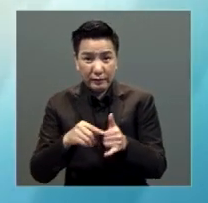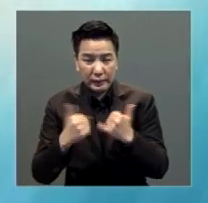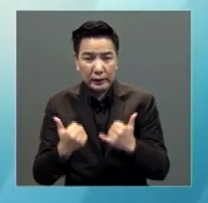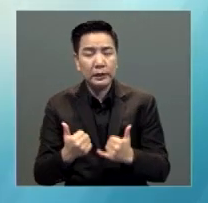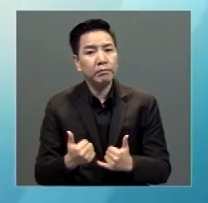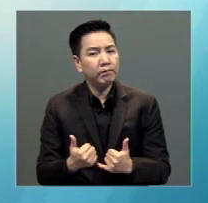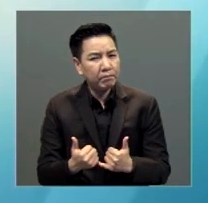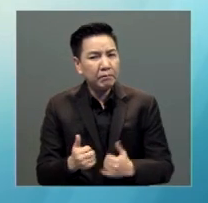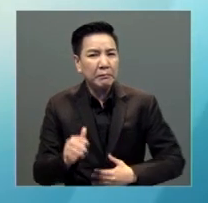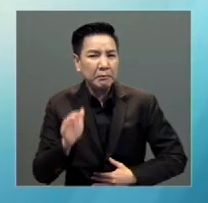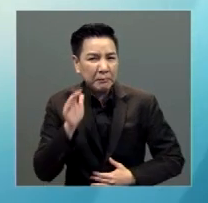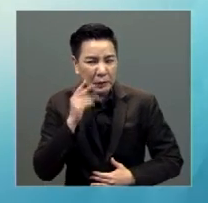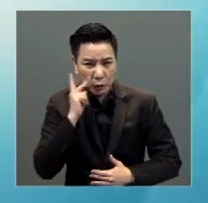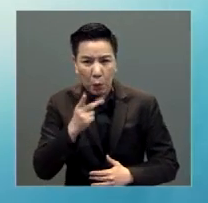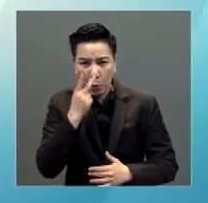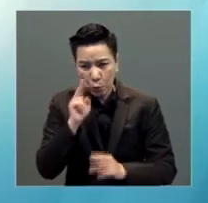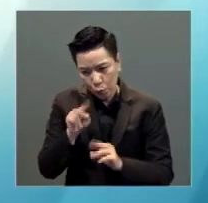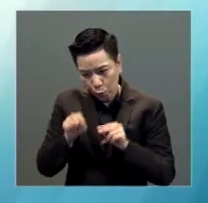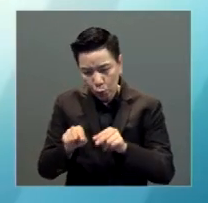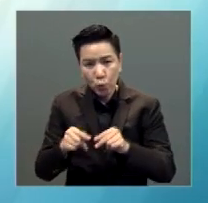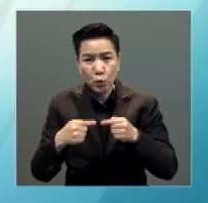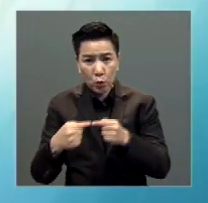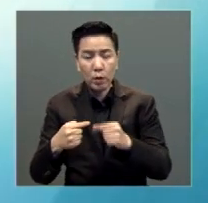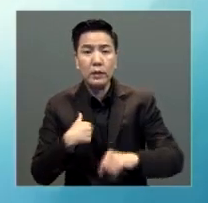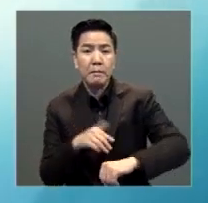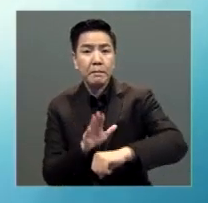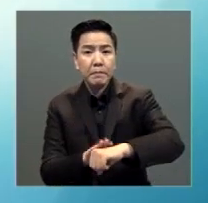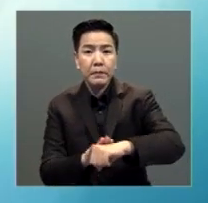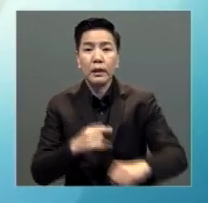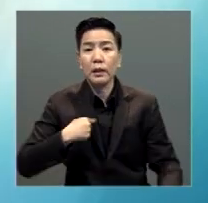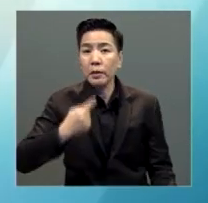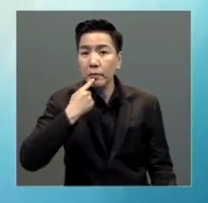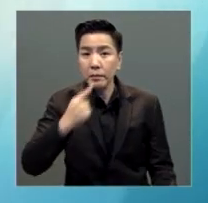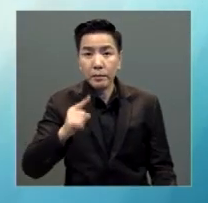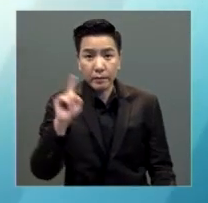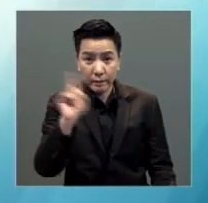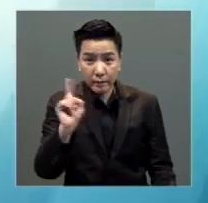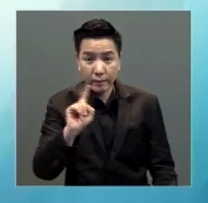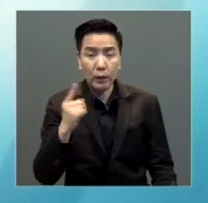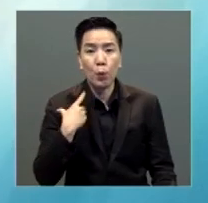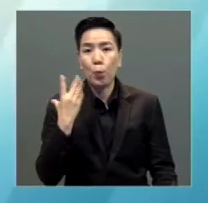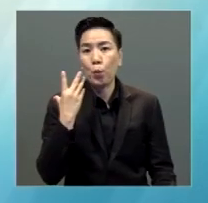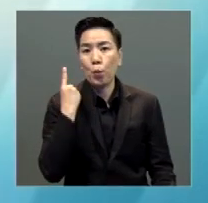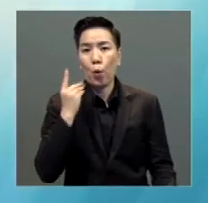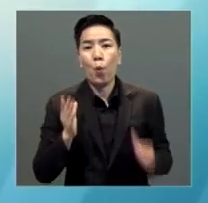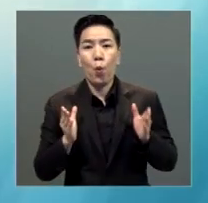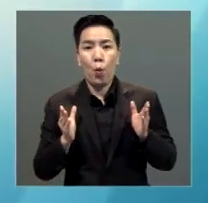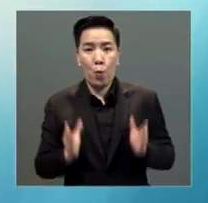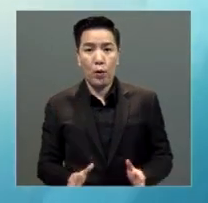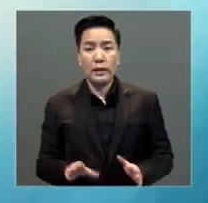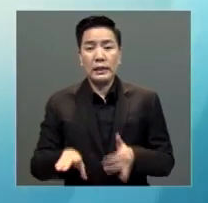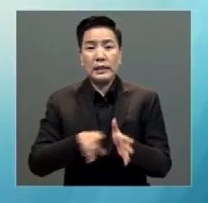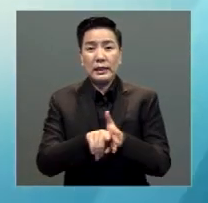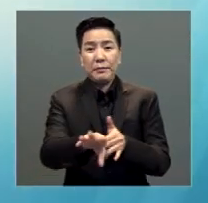ไว้วางใจอย่างไรนะครับผมเน้นย้ำตรงนี้เพราะว่า เมื่อวานนี้28น